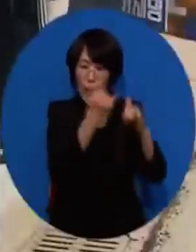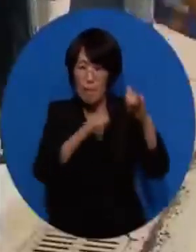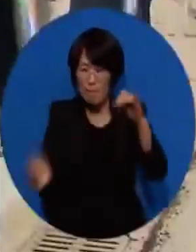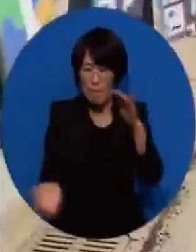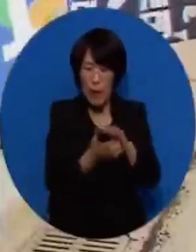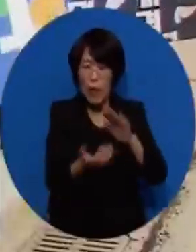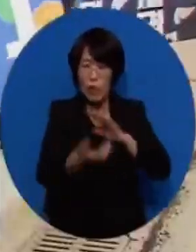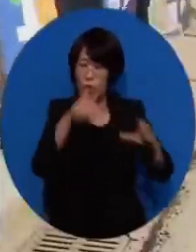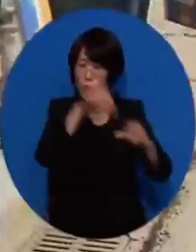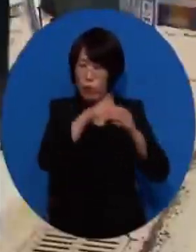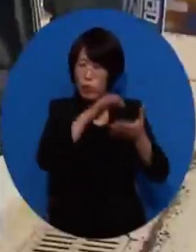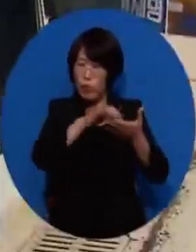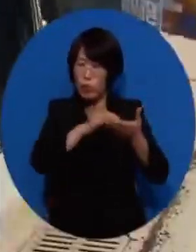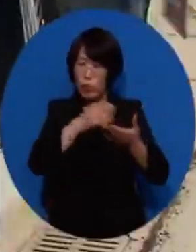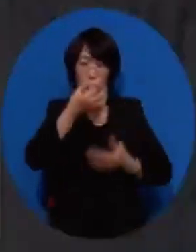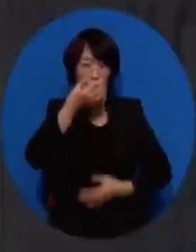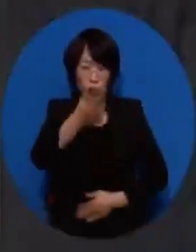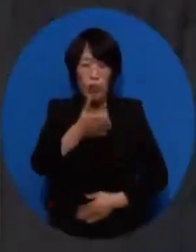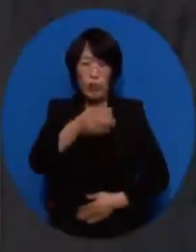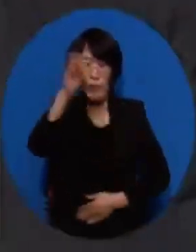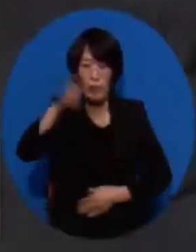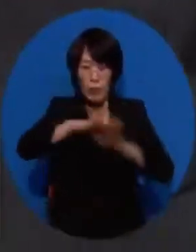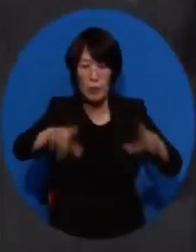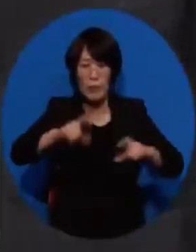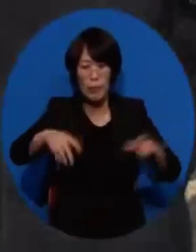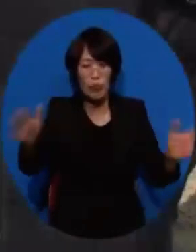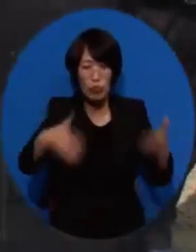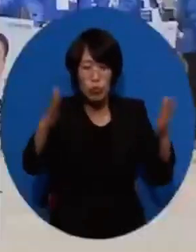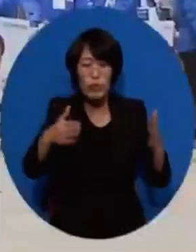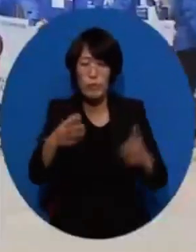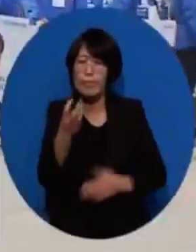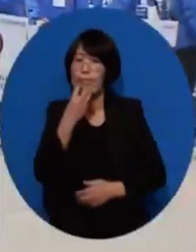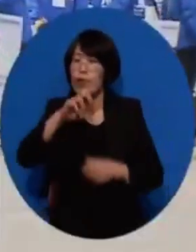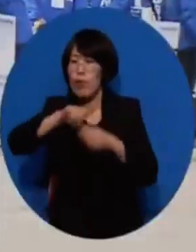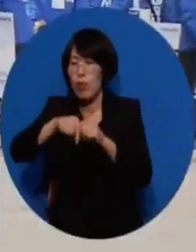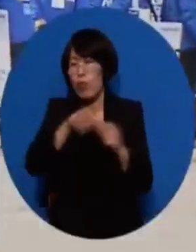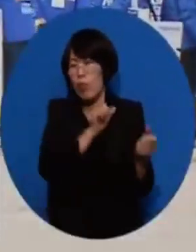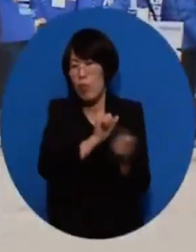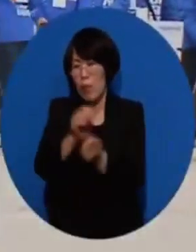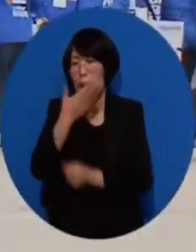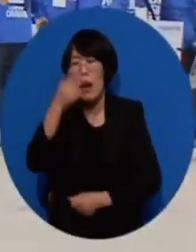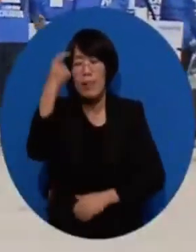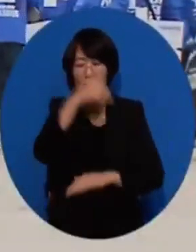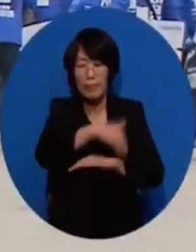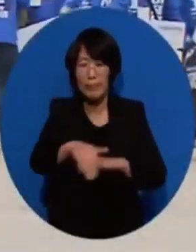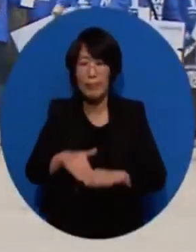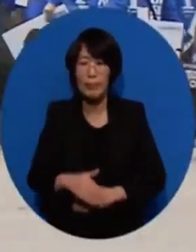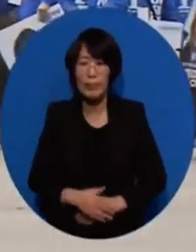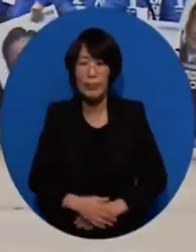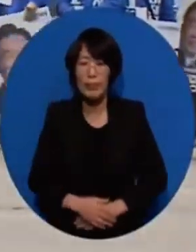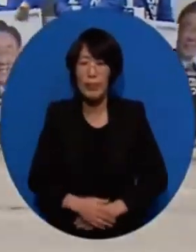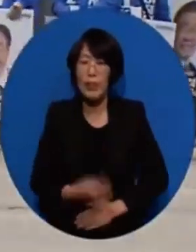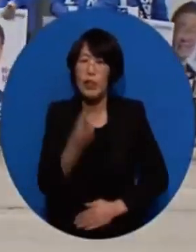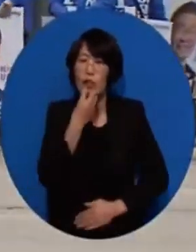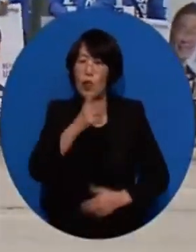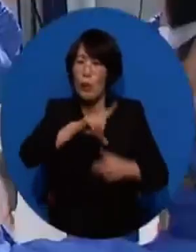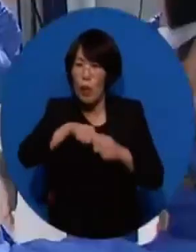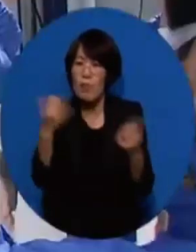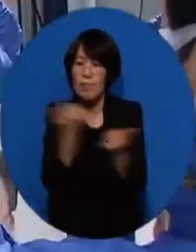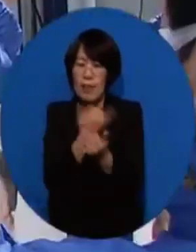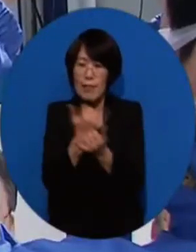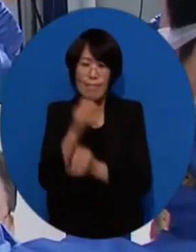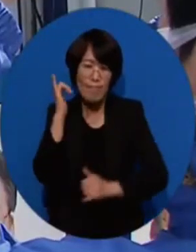최고의 사전투표율을 기록한 광주 전남의 투표 바람을 수도권으로 옮겨간다는 계획입니다. 수도권